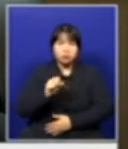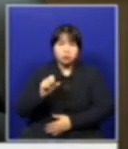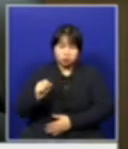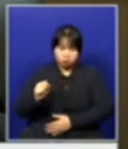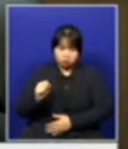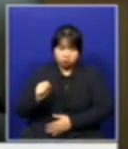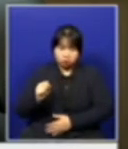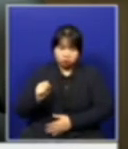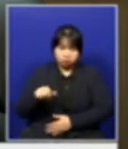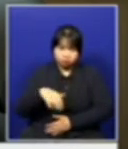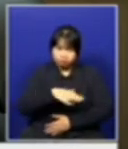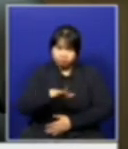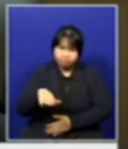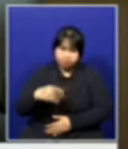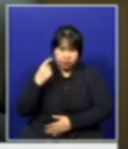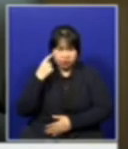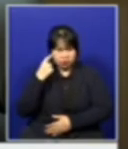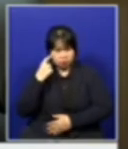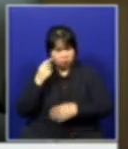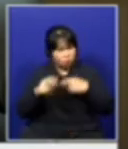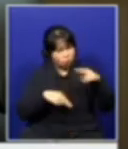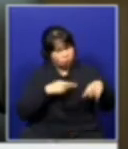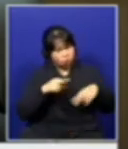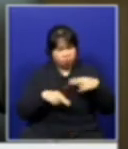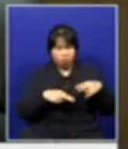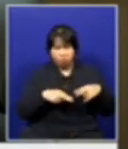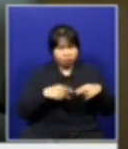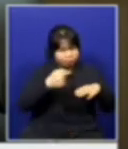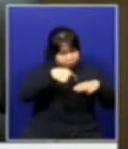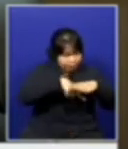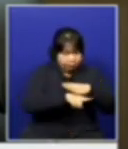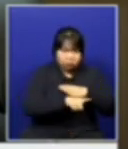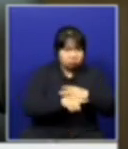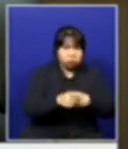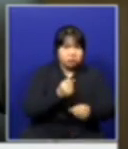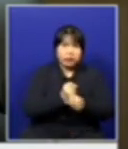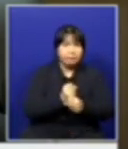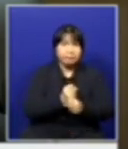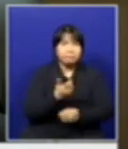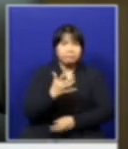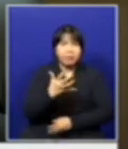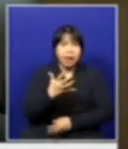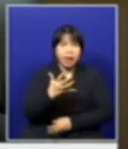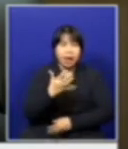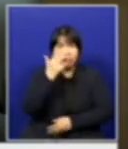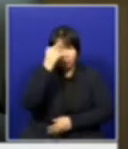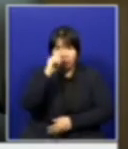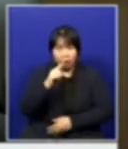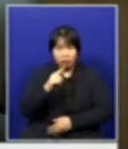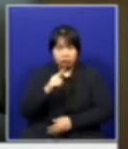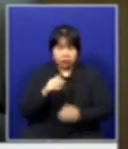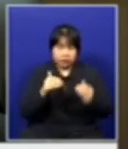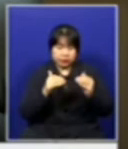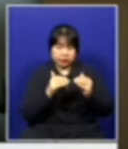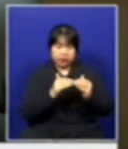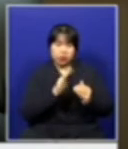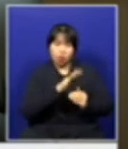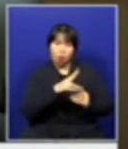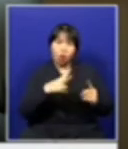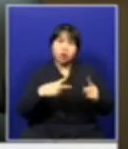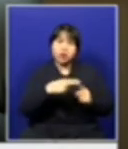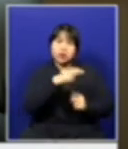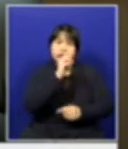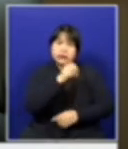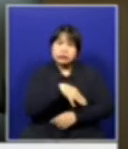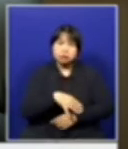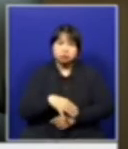ชิกสภาผู้แทนก็ไม่สามารถตรวจสอบได้นะครับว่าการที่พี่น้องประชาชนโดนตัดสิทธิ์เนี่ยรัฐบาลใ